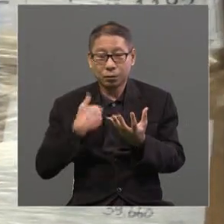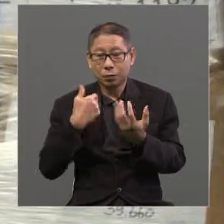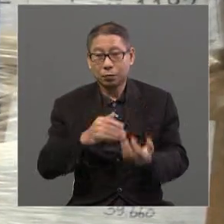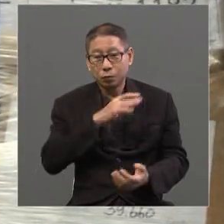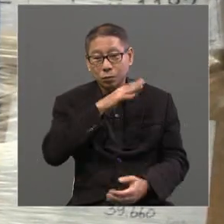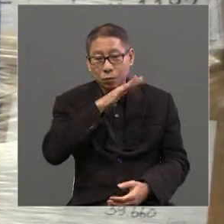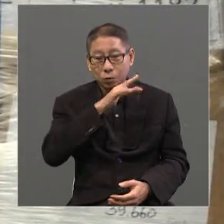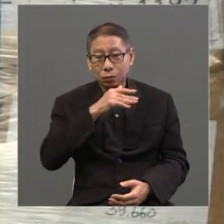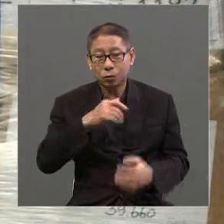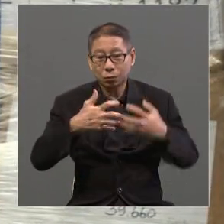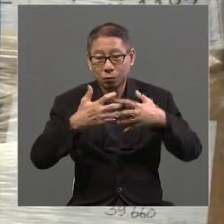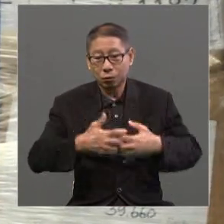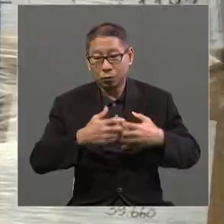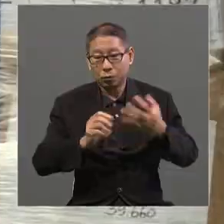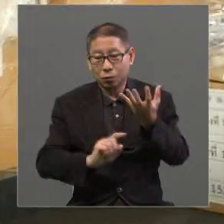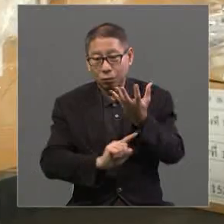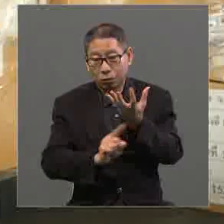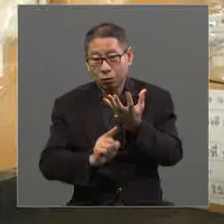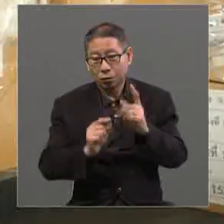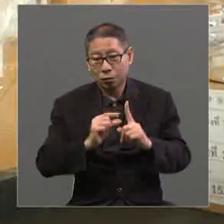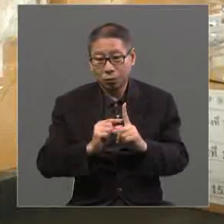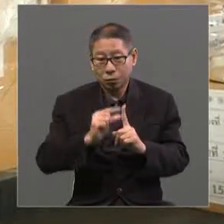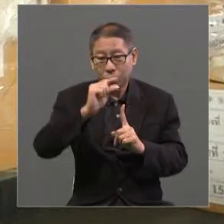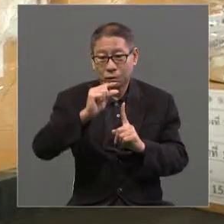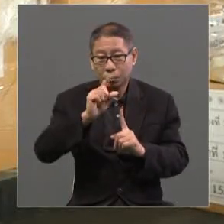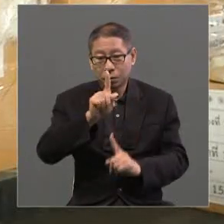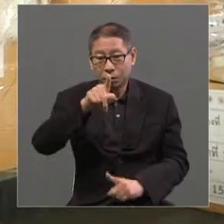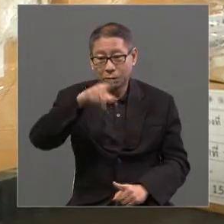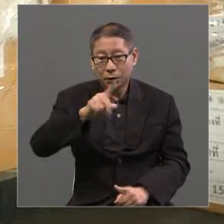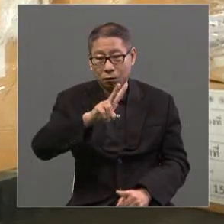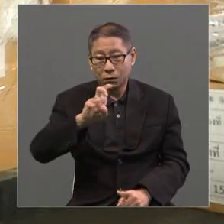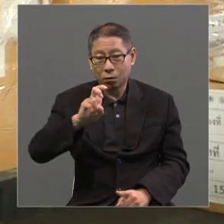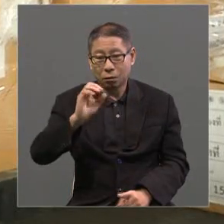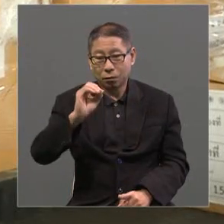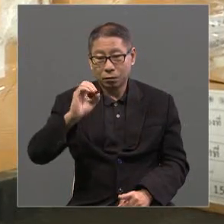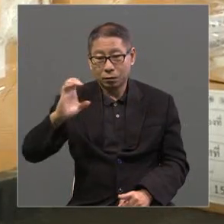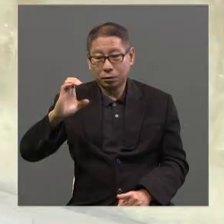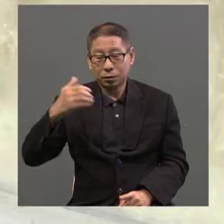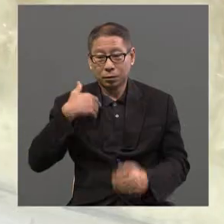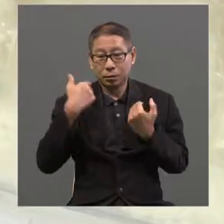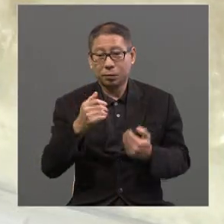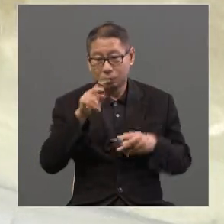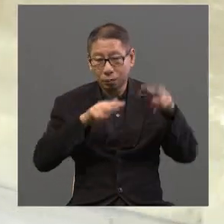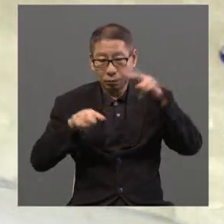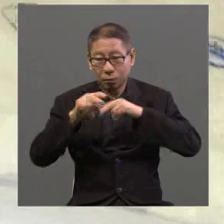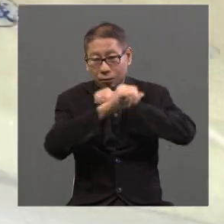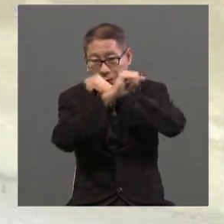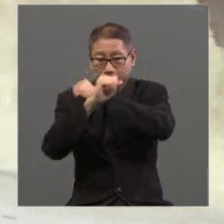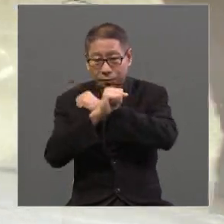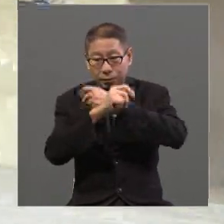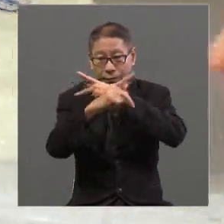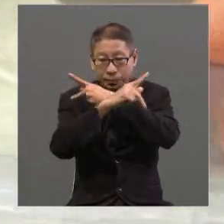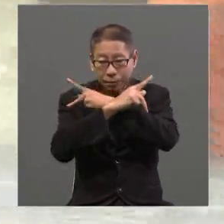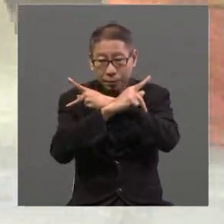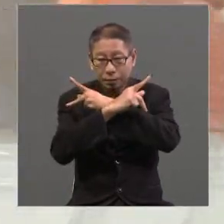าหกรรมอุณหภูมิจะสูงกว่า 1,200 องศาเซลเซียสเพราะฉะนั้นทั้งหมดเนี่ยเป็นระบบควบคุมสารมลพิษนะคะไ